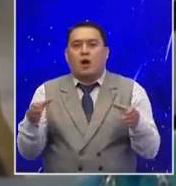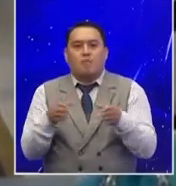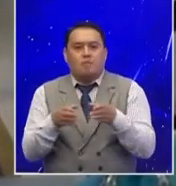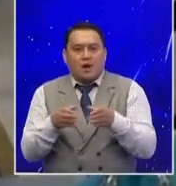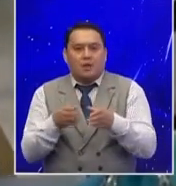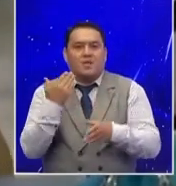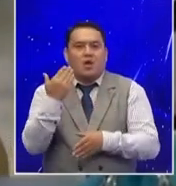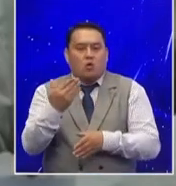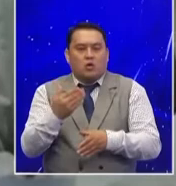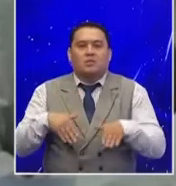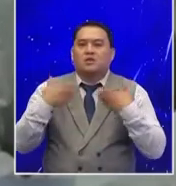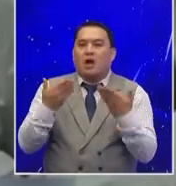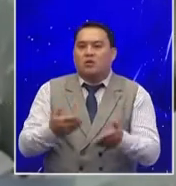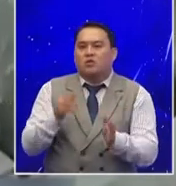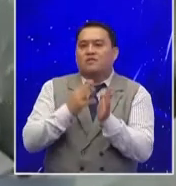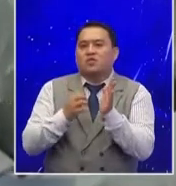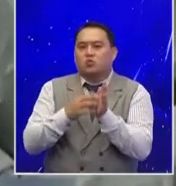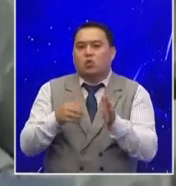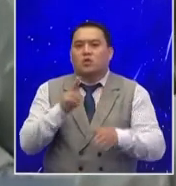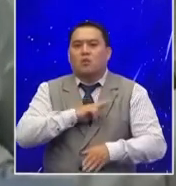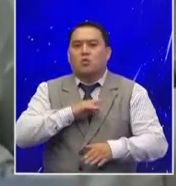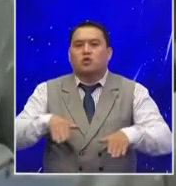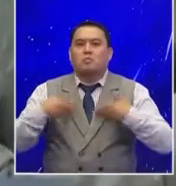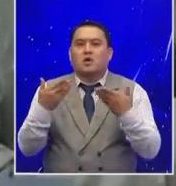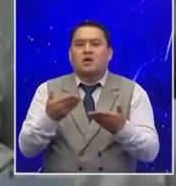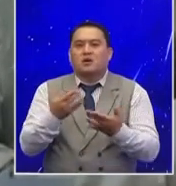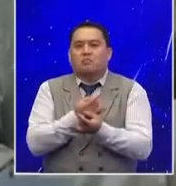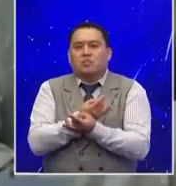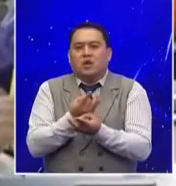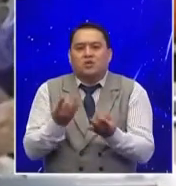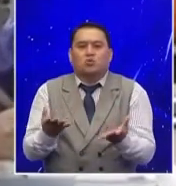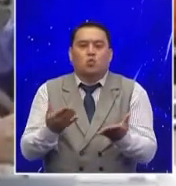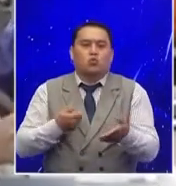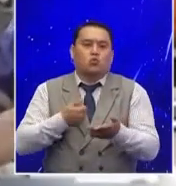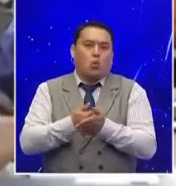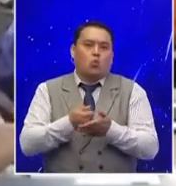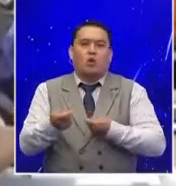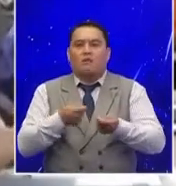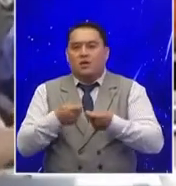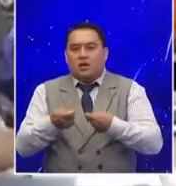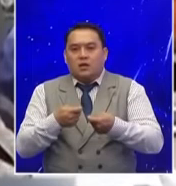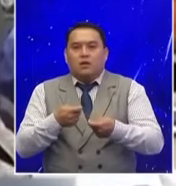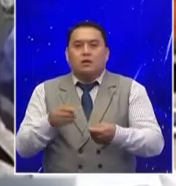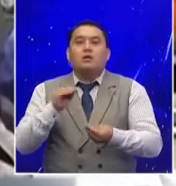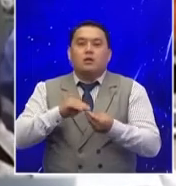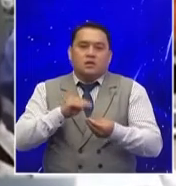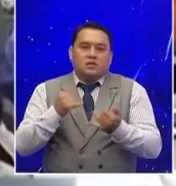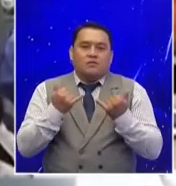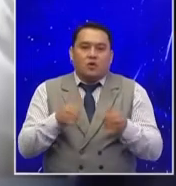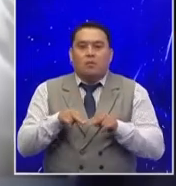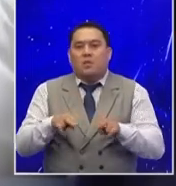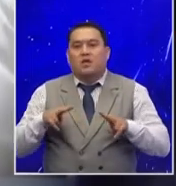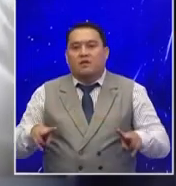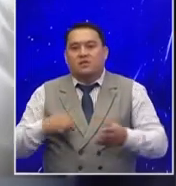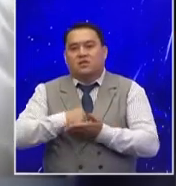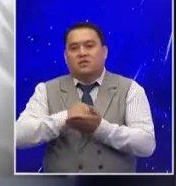компаний. Они представили около 900 вакансий, от простого разнорабочего до руководителя. Однако при этом в настоящее время в